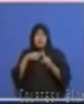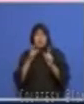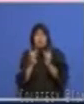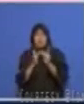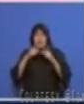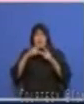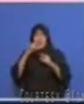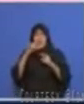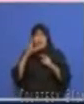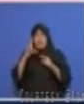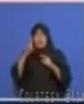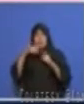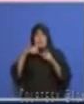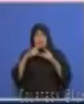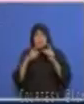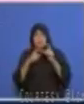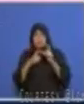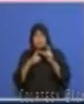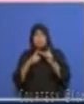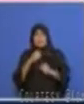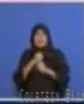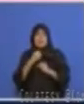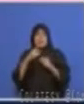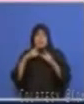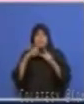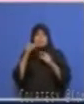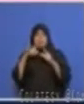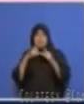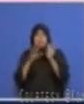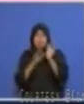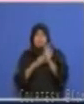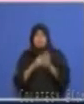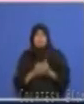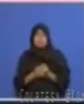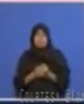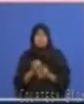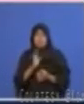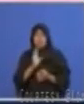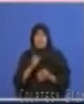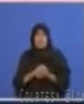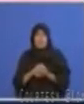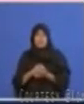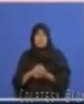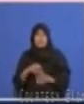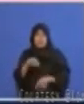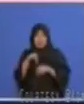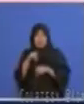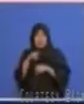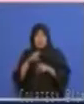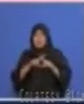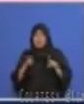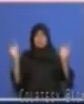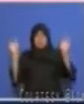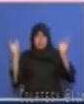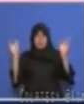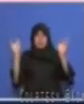dijadikan garam ekspor keluar di mana tempatnya rumah Prisma ini bukan hanya pada jende ponto dan Pangkep Tapi